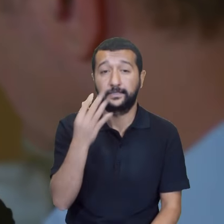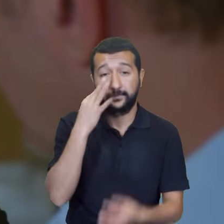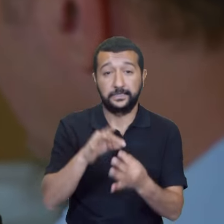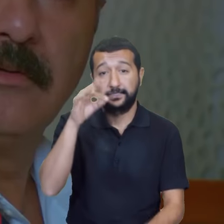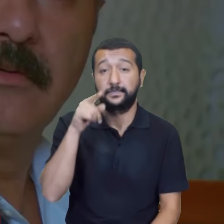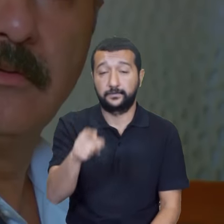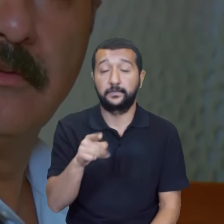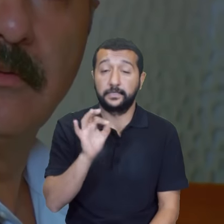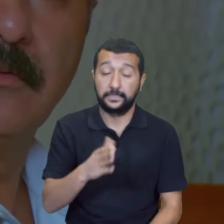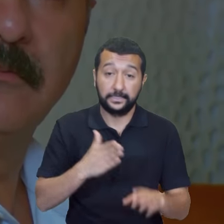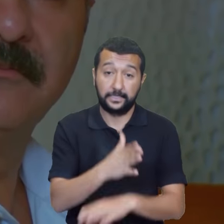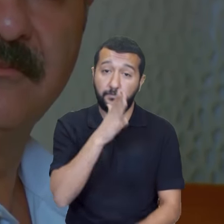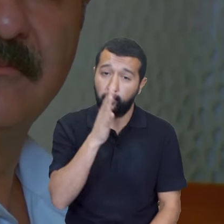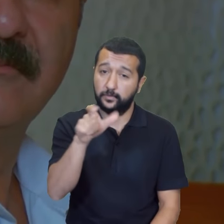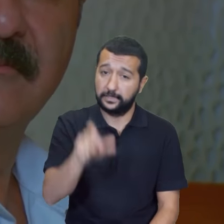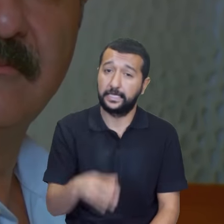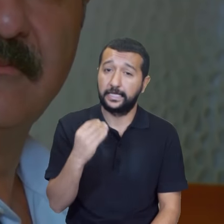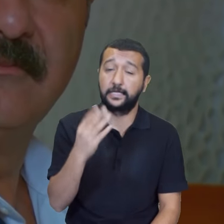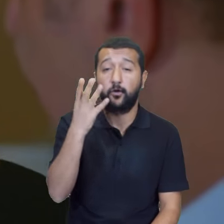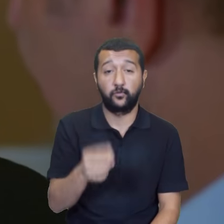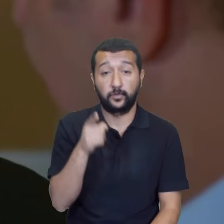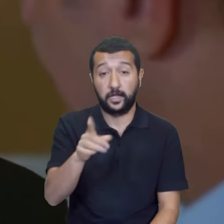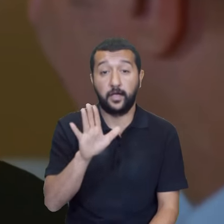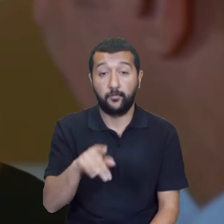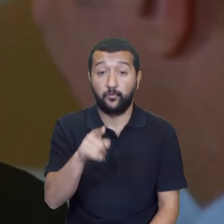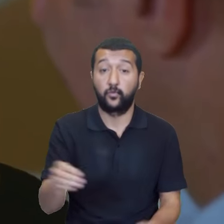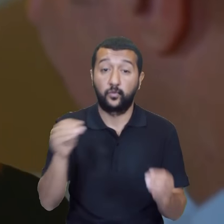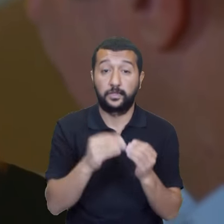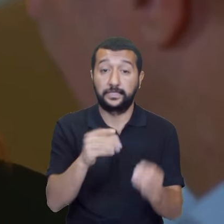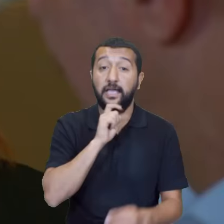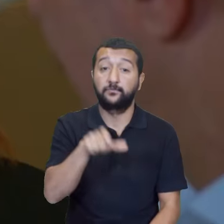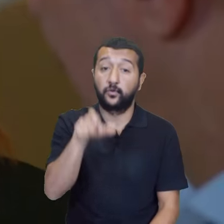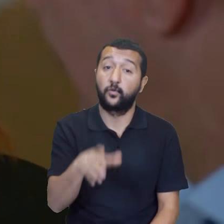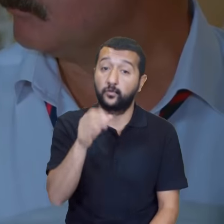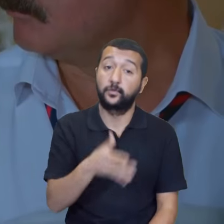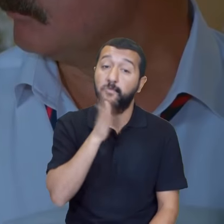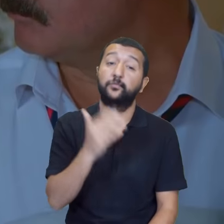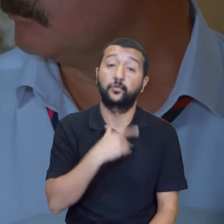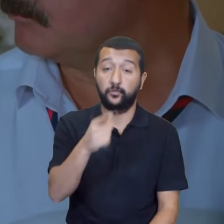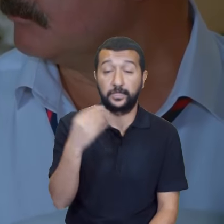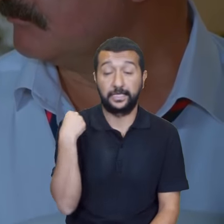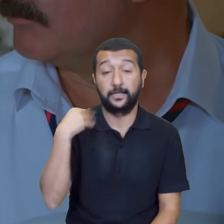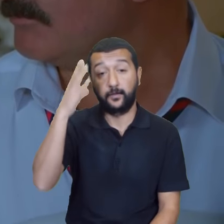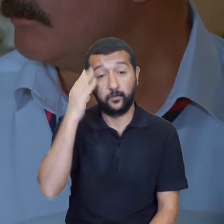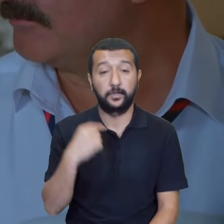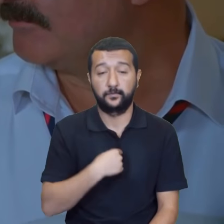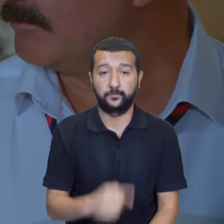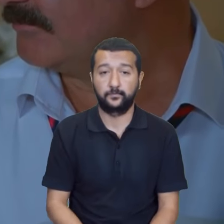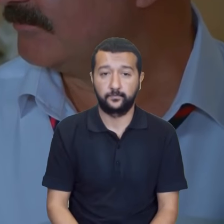bir insansın. Zaten biliyordum senin çok iyi olduğunu da... bu kadar iyi amca olduğunu bilmiyordum. Bunu yeni